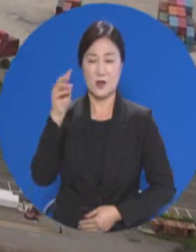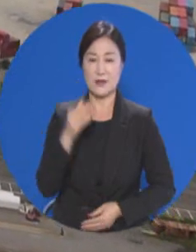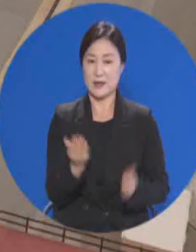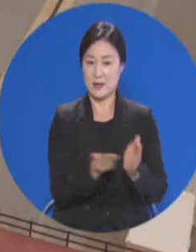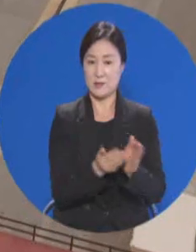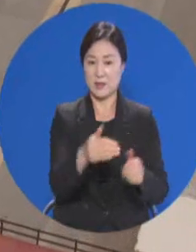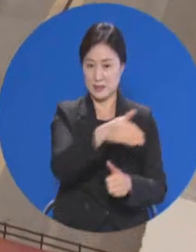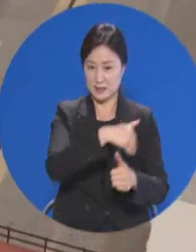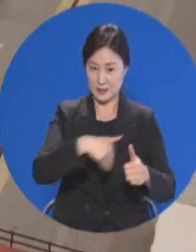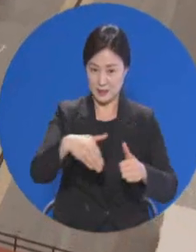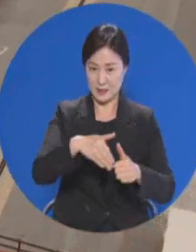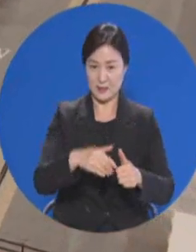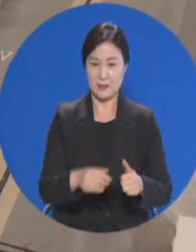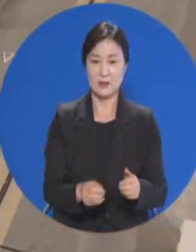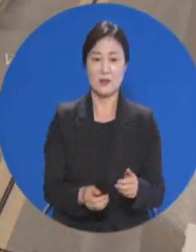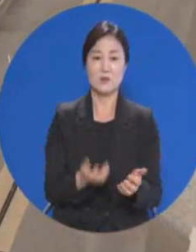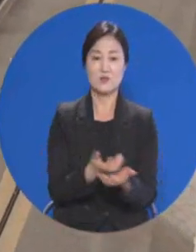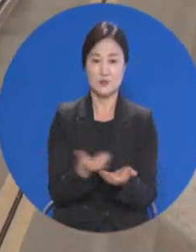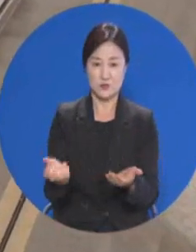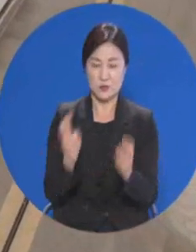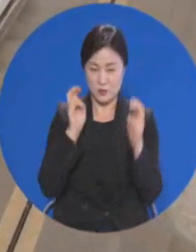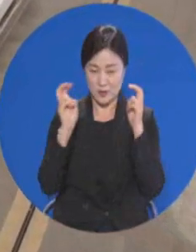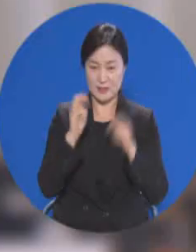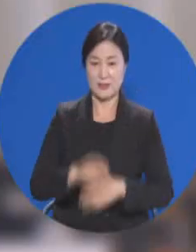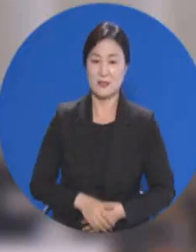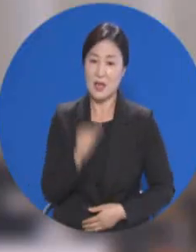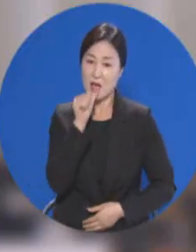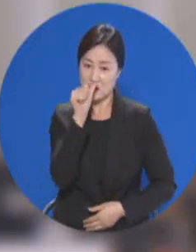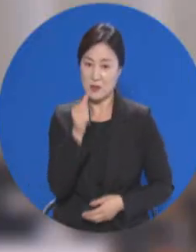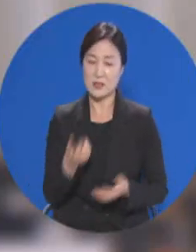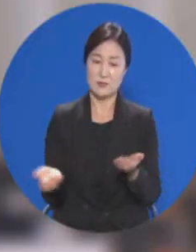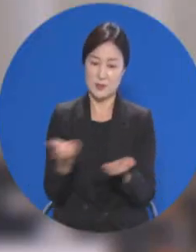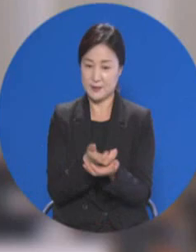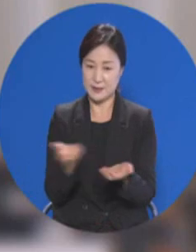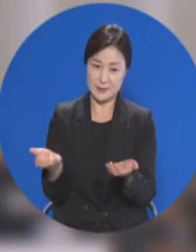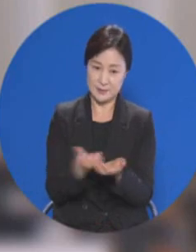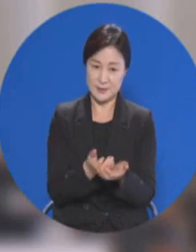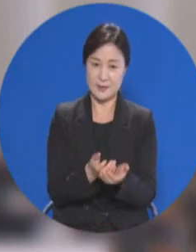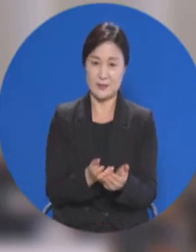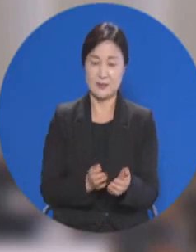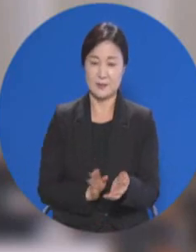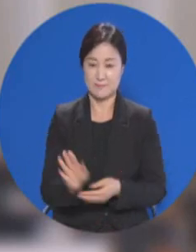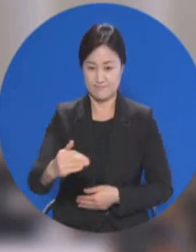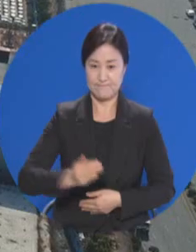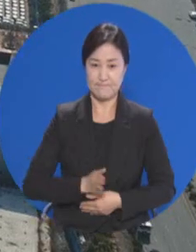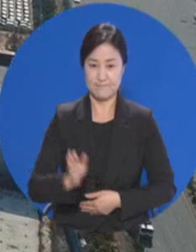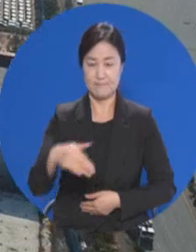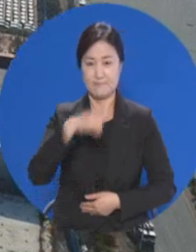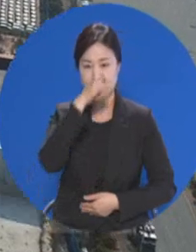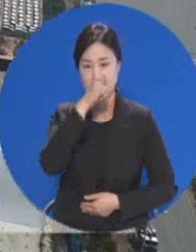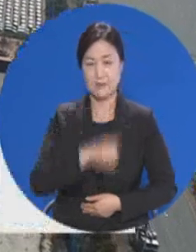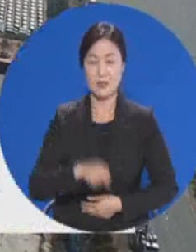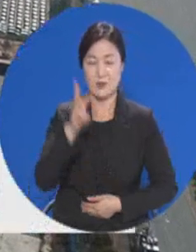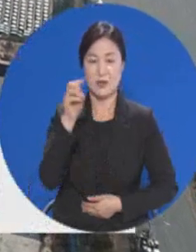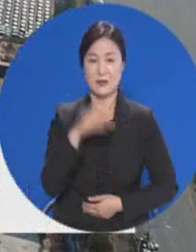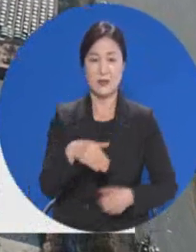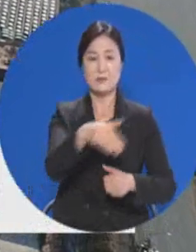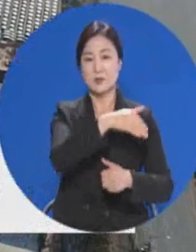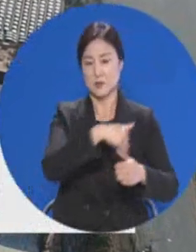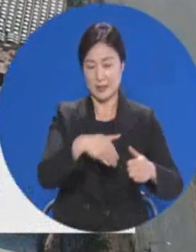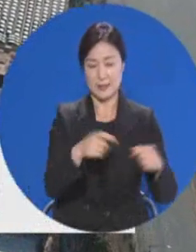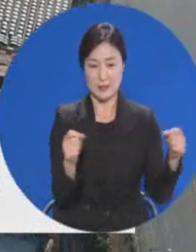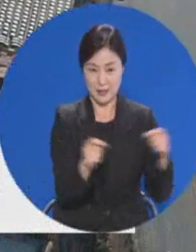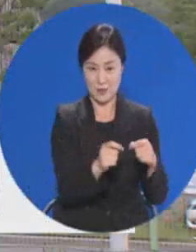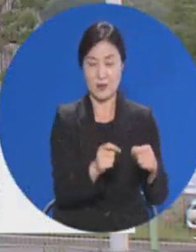광양항만부지 내 한 화물 운송사. 철강 제품을 실은 화물 차량들이 분주히 드나듭니다. 광양항 배후단지에